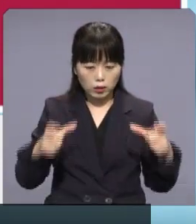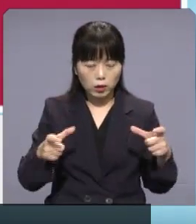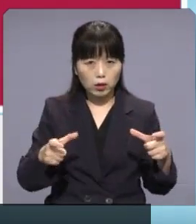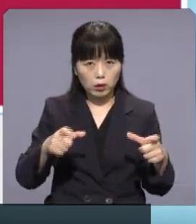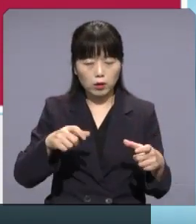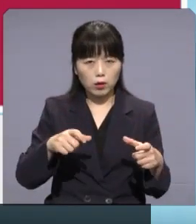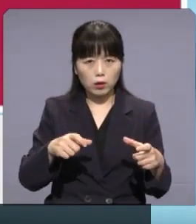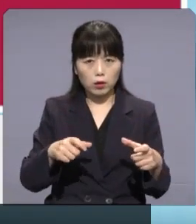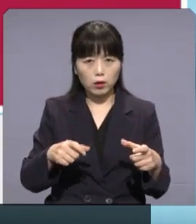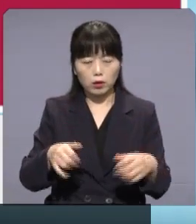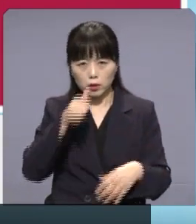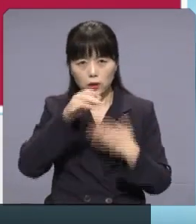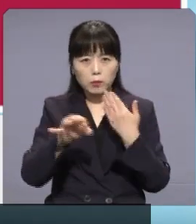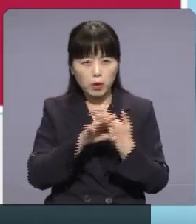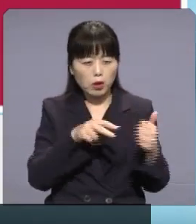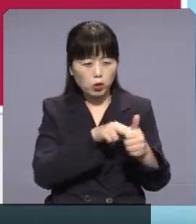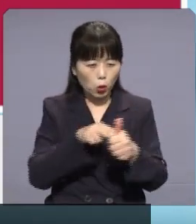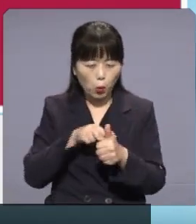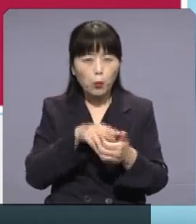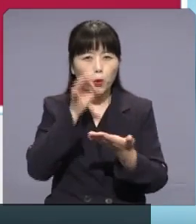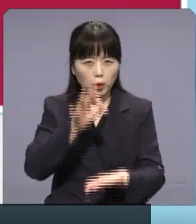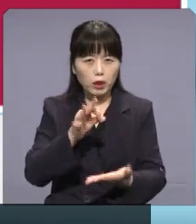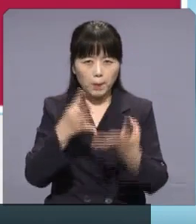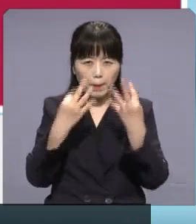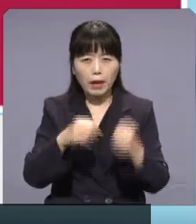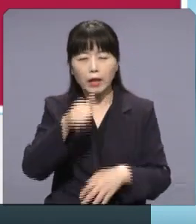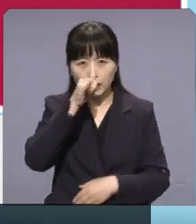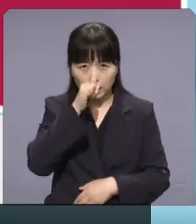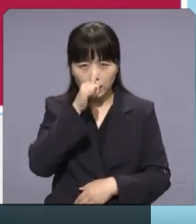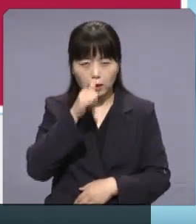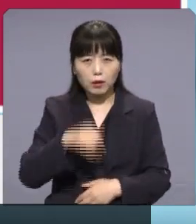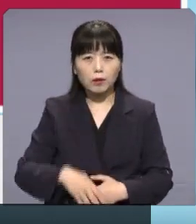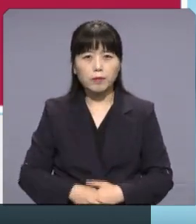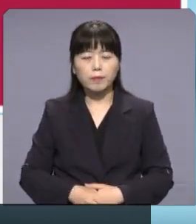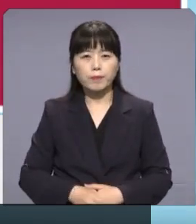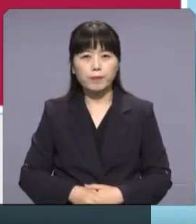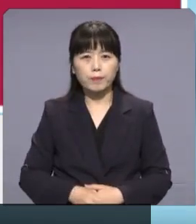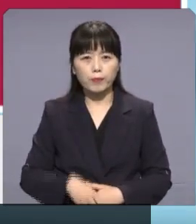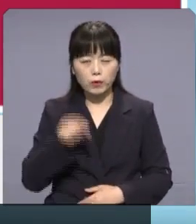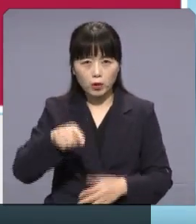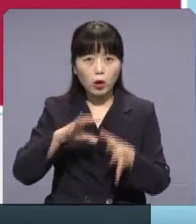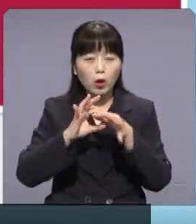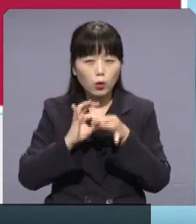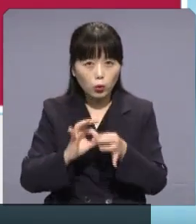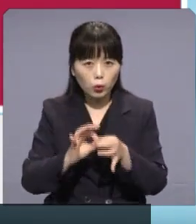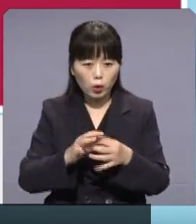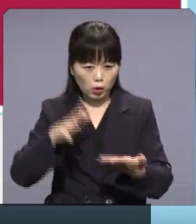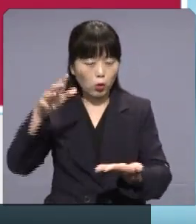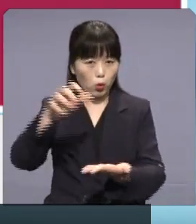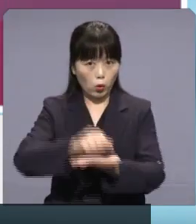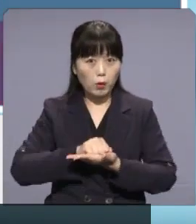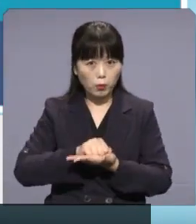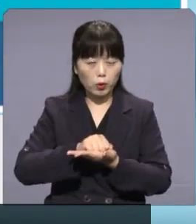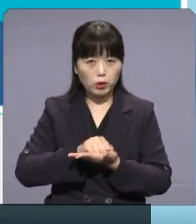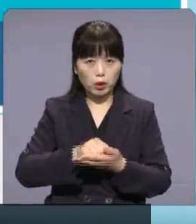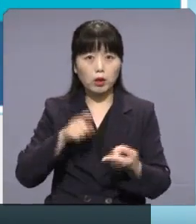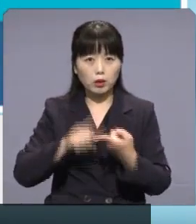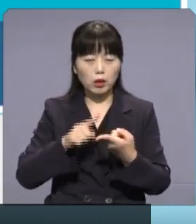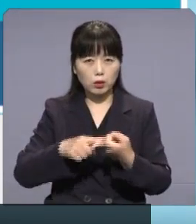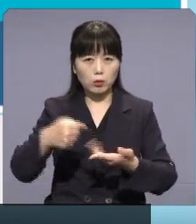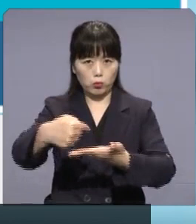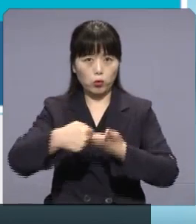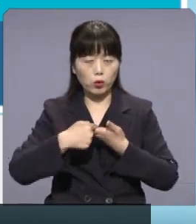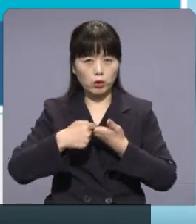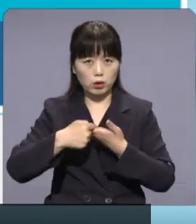경우에는 엄청나게 많은 정보 자산들이 있단 말이에요. 휴민트도 물론 있을 수 있고요. 근데 그걸 통해 가지고 확보했다고 얘기를 하는 것을 보고를 했다는 것은